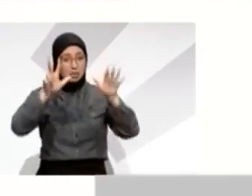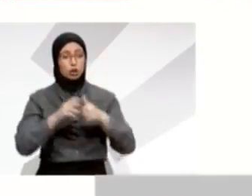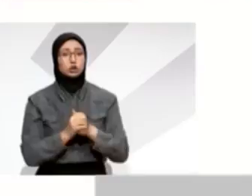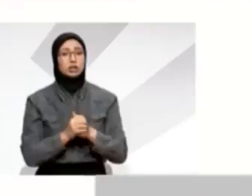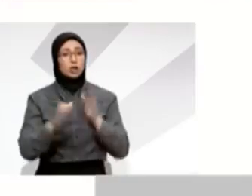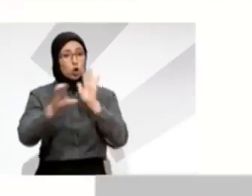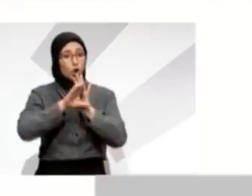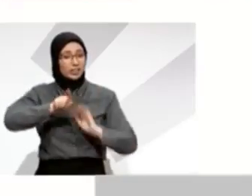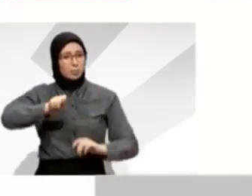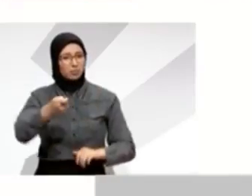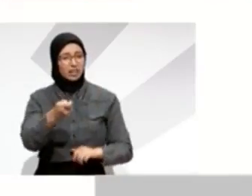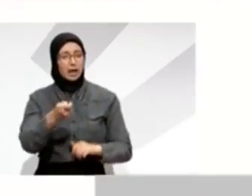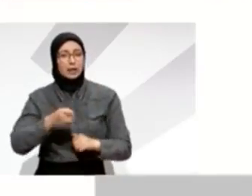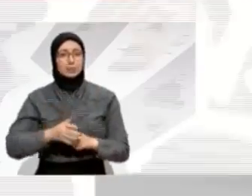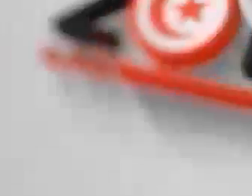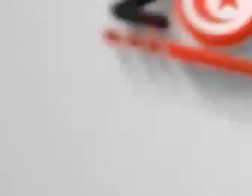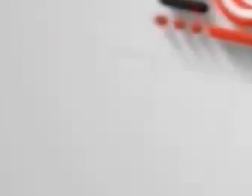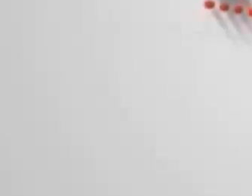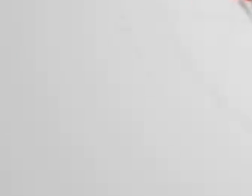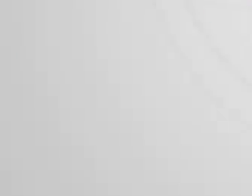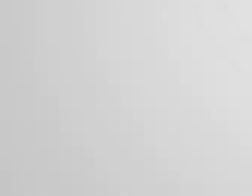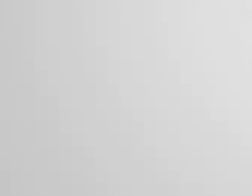ورمزها المفتاح